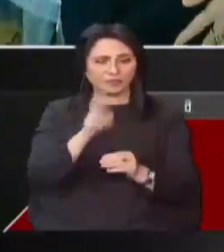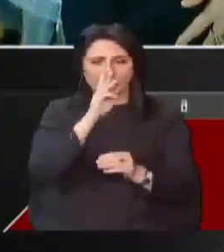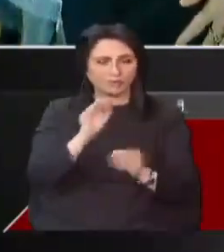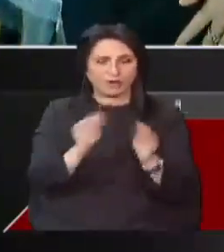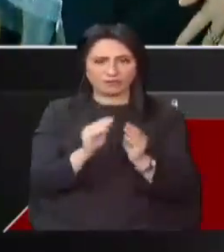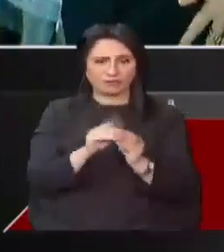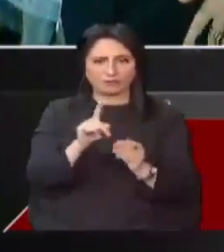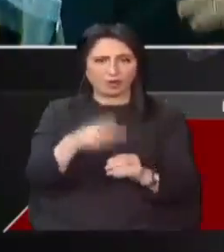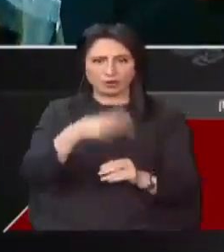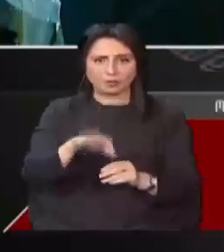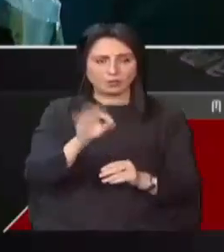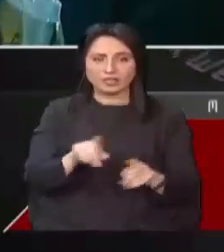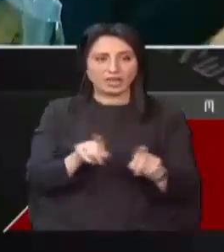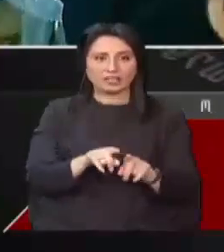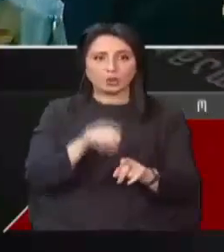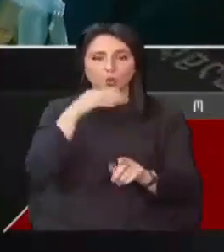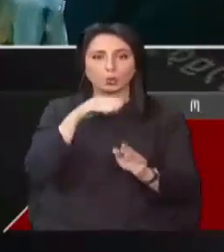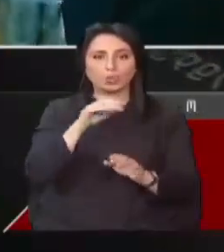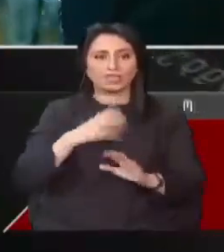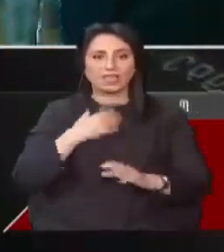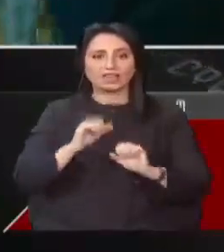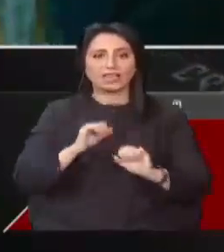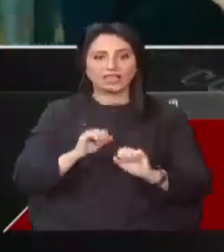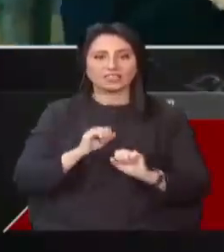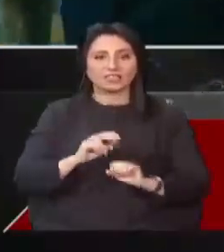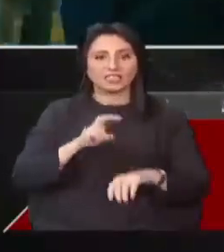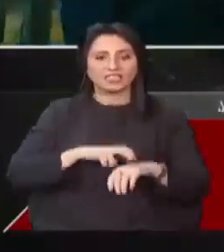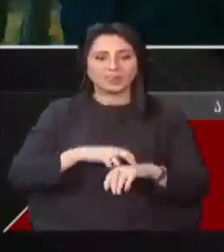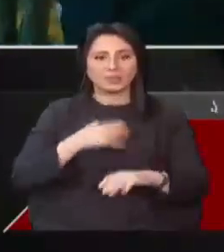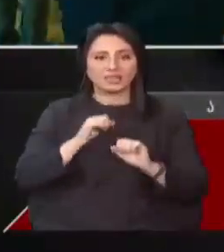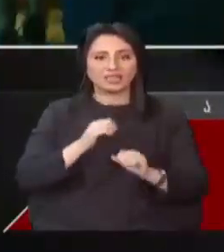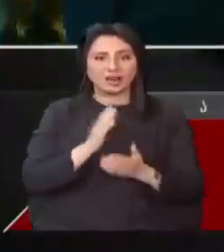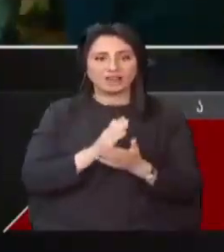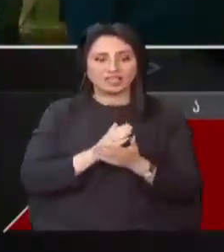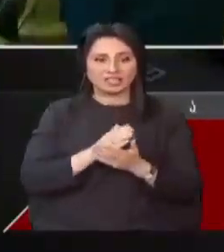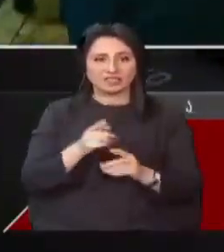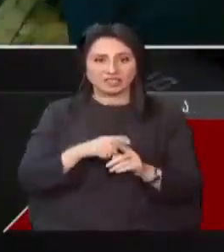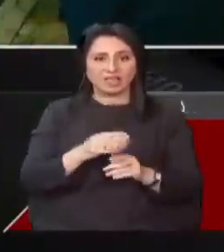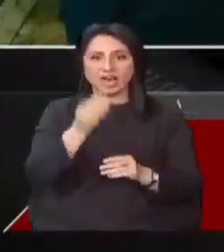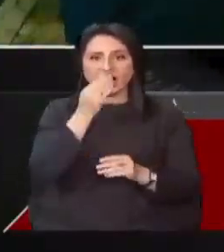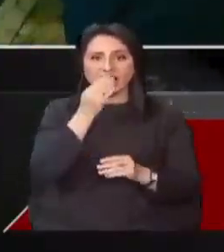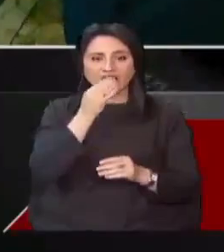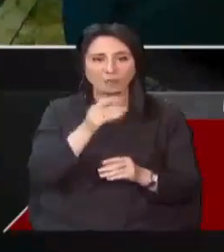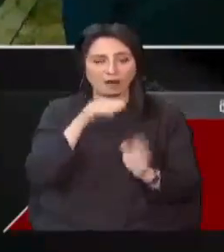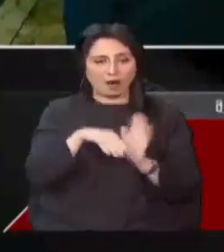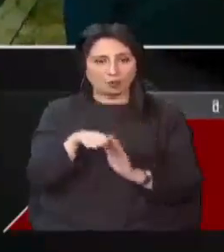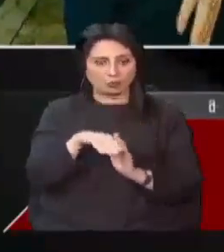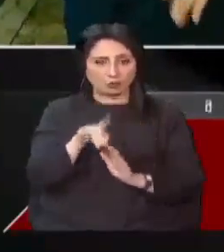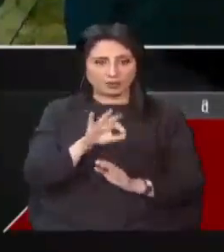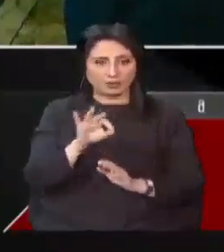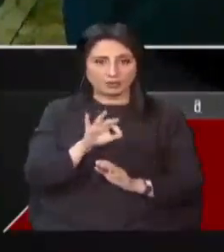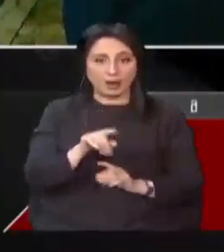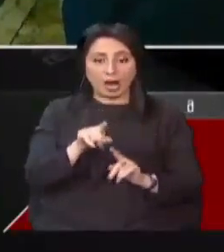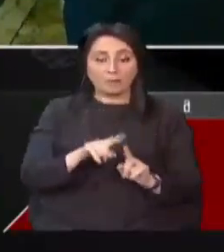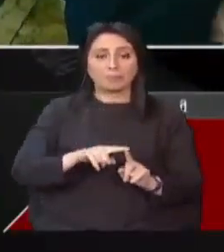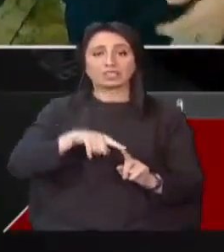xelpasebis mateba 20%-it aseve uketesi dazghovis uketesi samedicino dazghovis arsebobe da qvebiti racionis gaumjobeseba